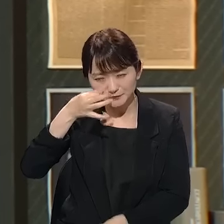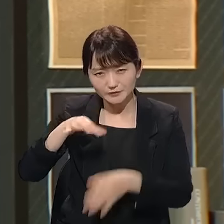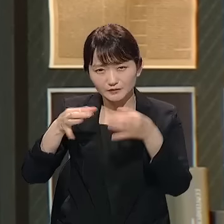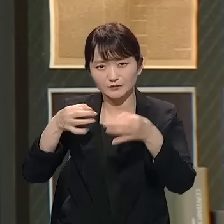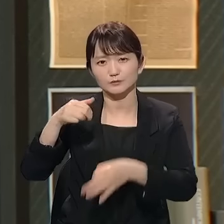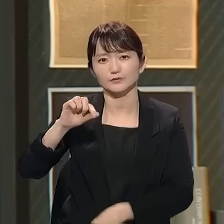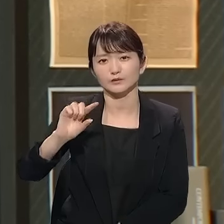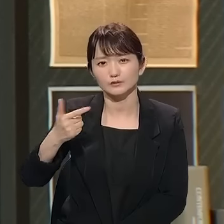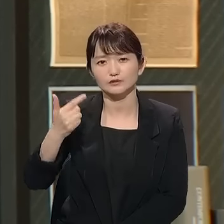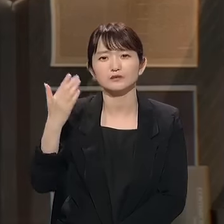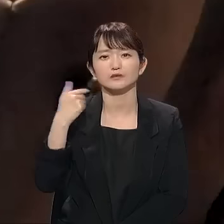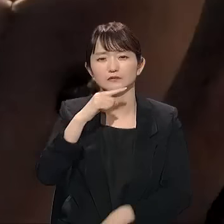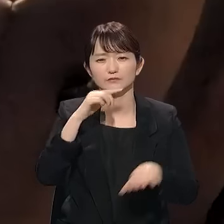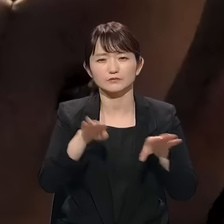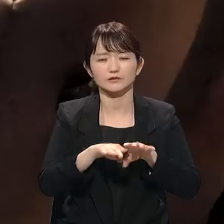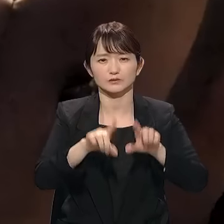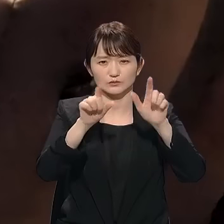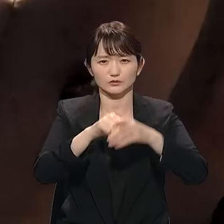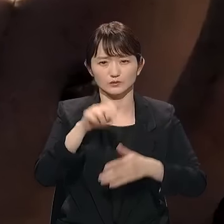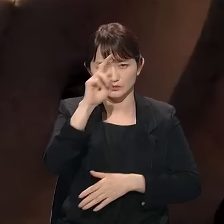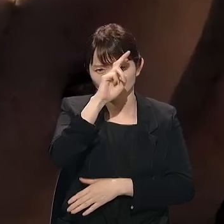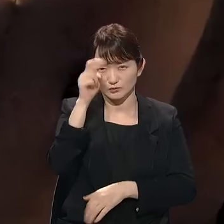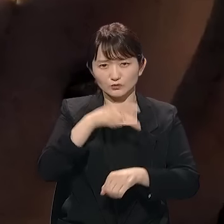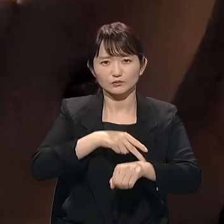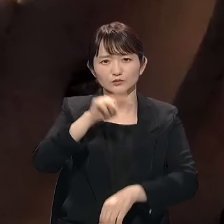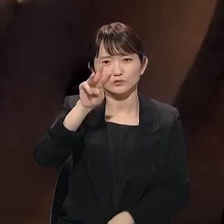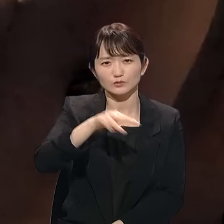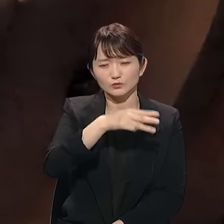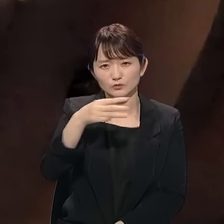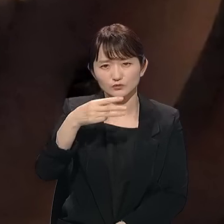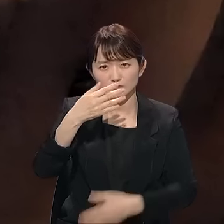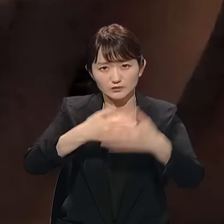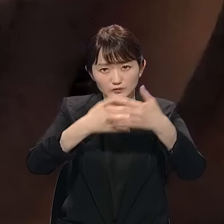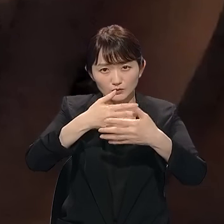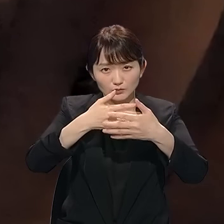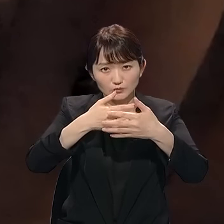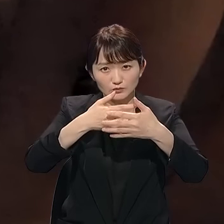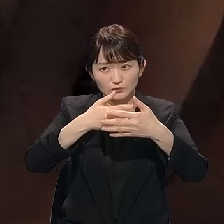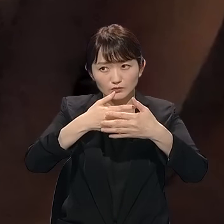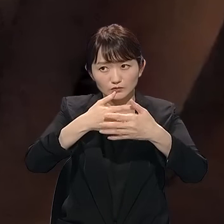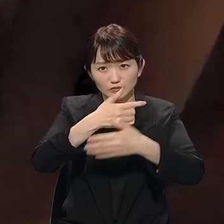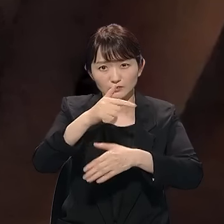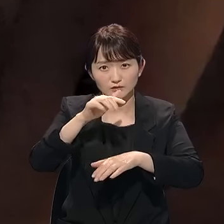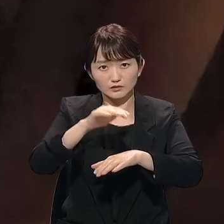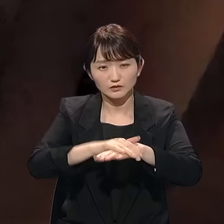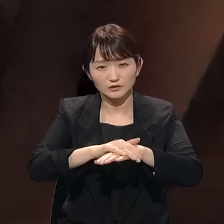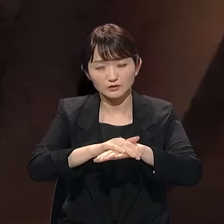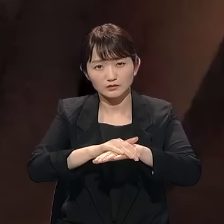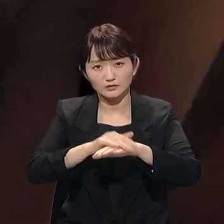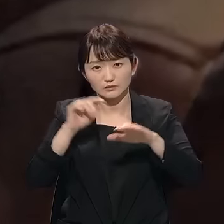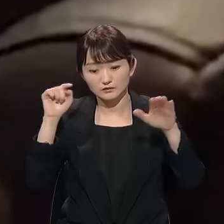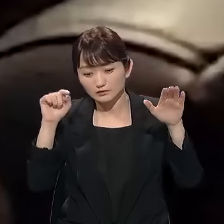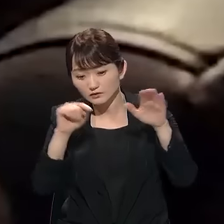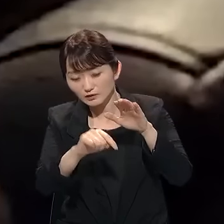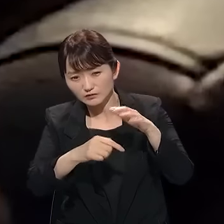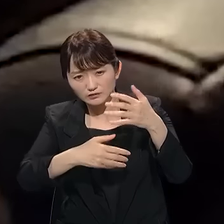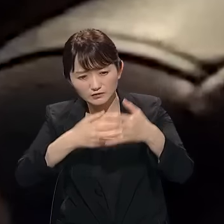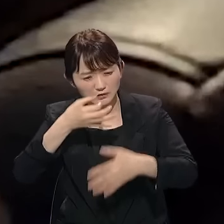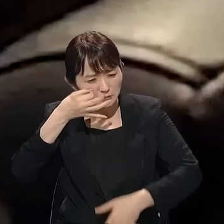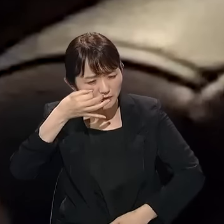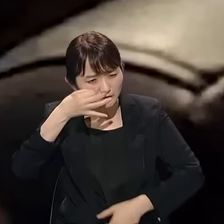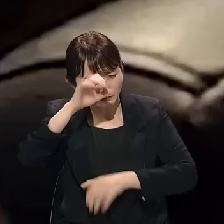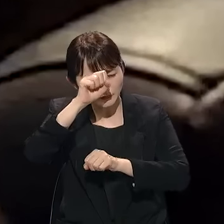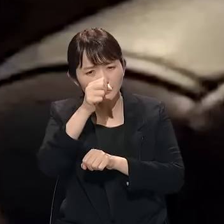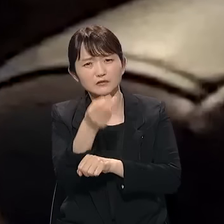자, 지난 일요일 오후 2시 롯데 시네마 대전 관저점 갔는데 아니 이게 웬 발이유? 으이그 냄새나